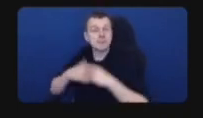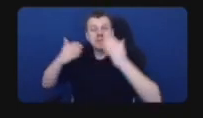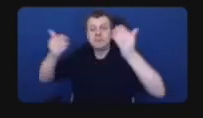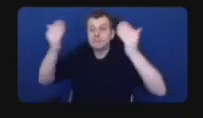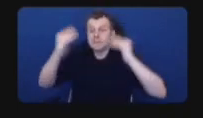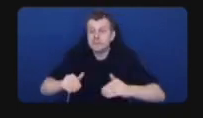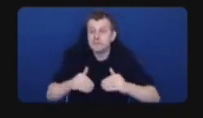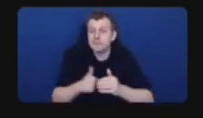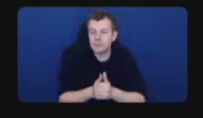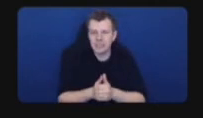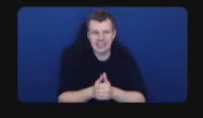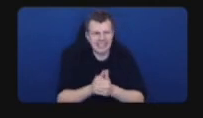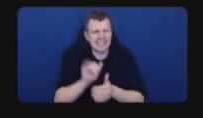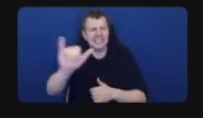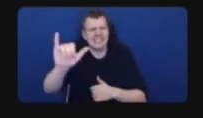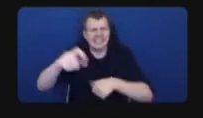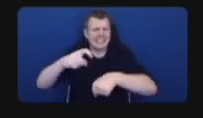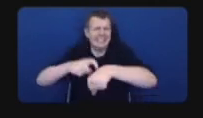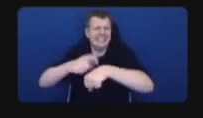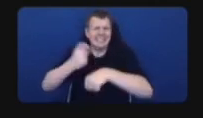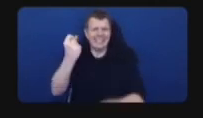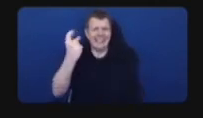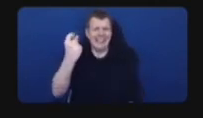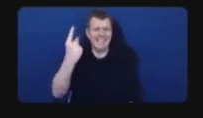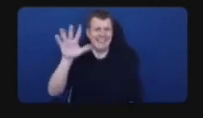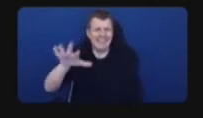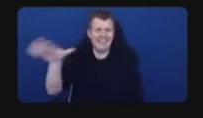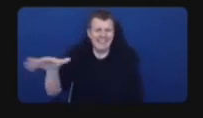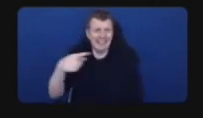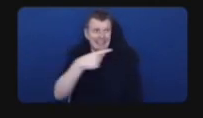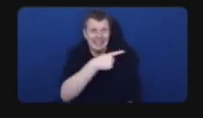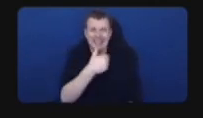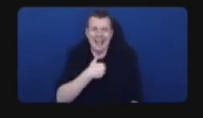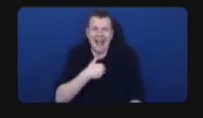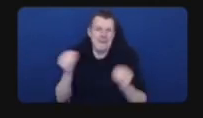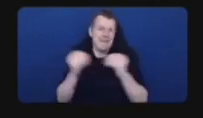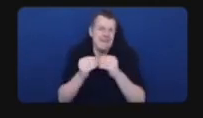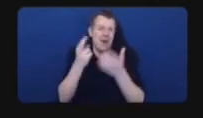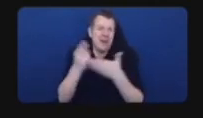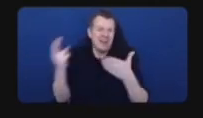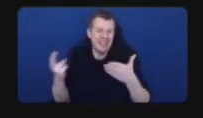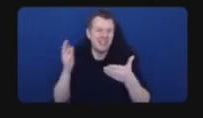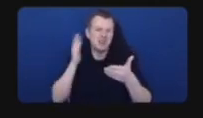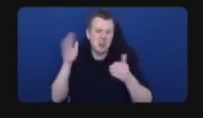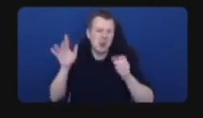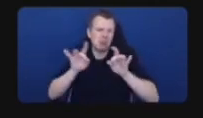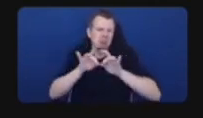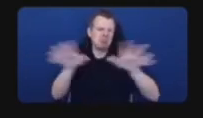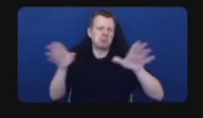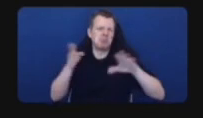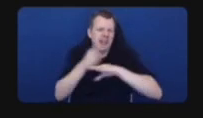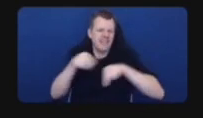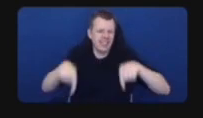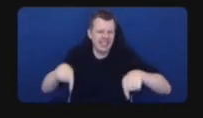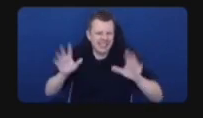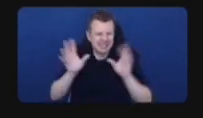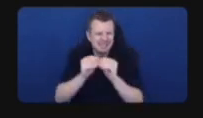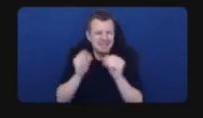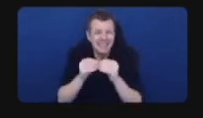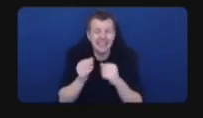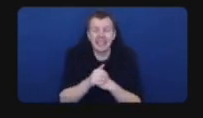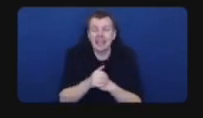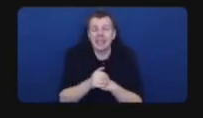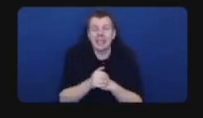I see that it's 11:55, so this slide is full of more resources that I believe will be sent out after the presentation. 所以现在时间看一下已经